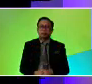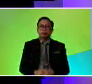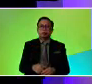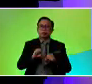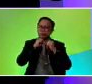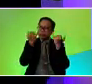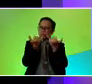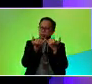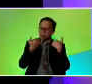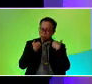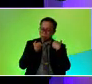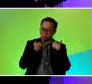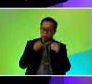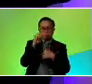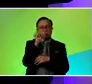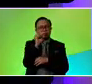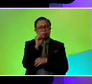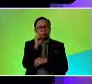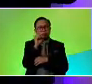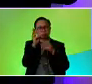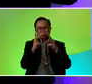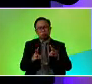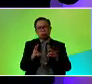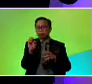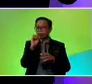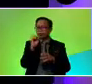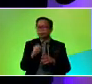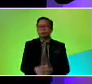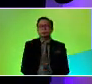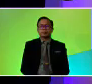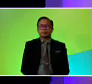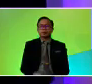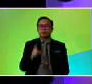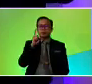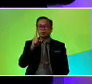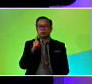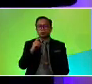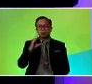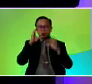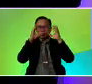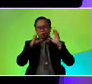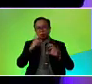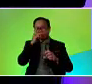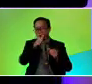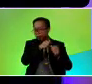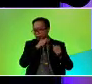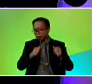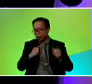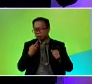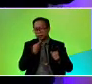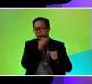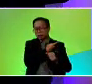ataupun Serikat itu tidak ada sebenarnya Oke itupun salah satu daripada cari untuk kita tidak mengelakkan diri daripada